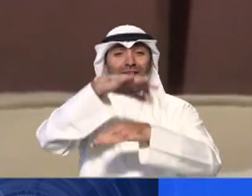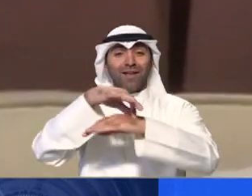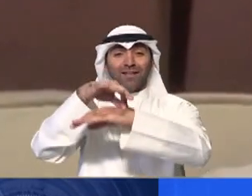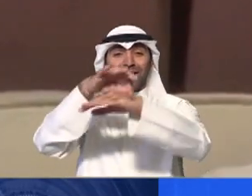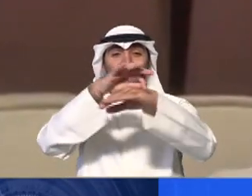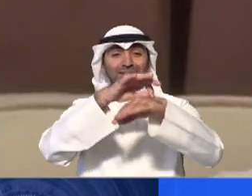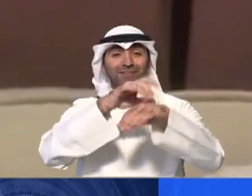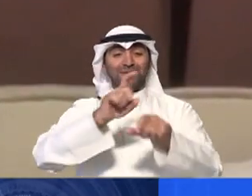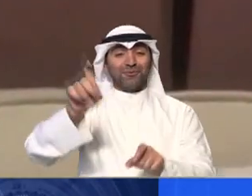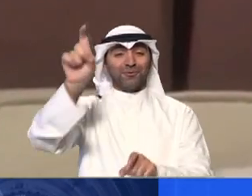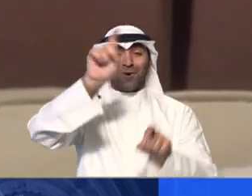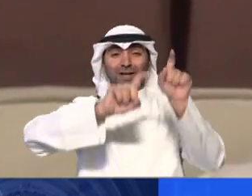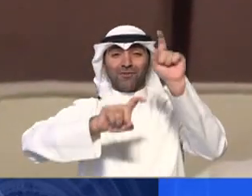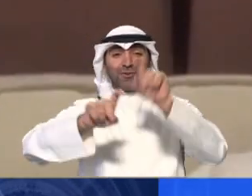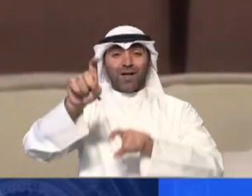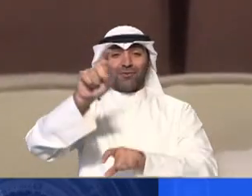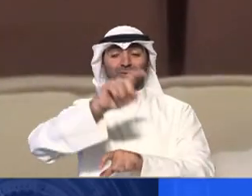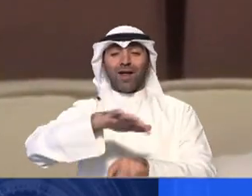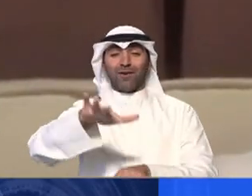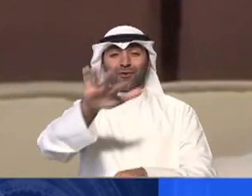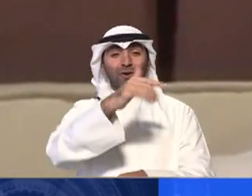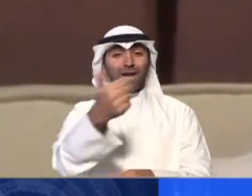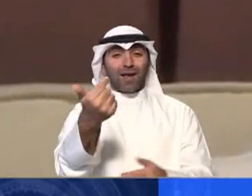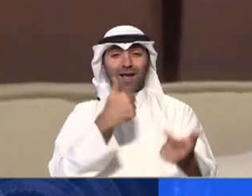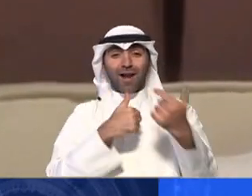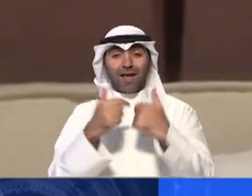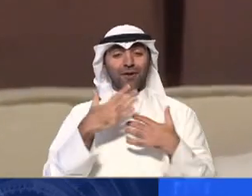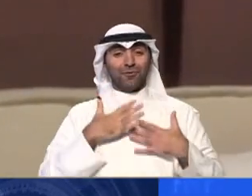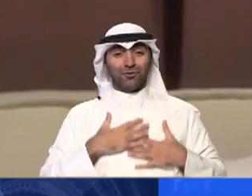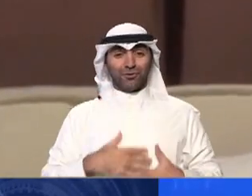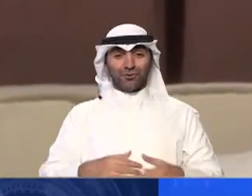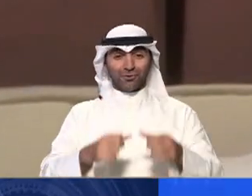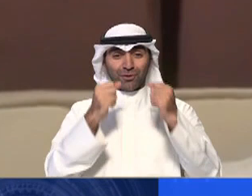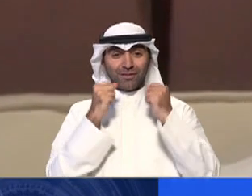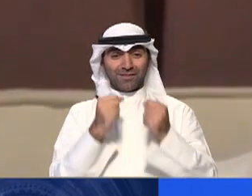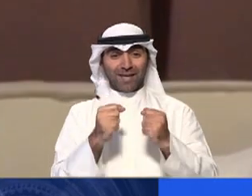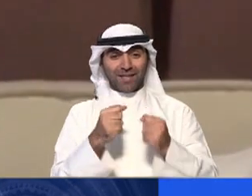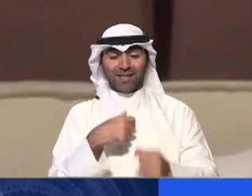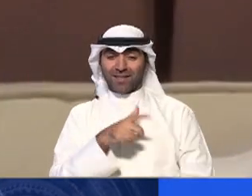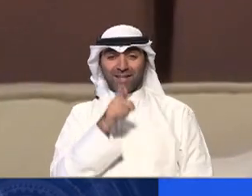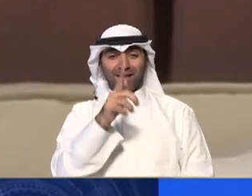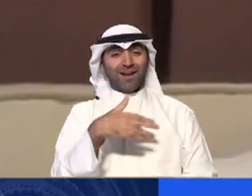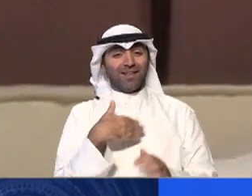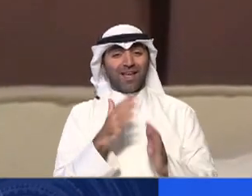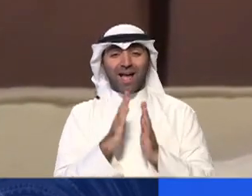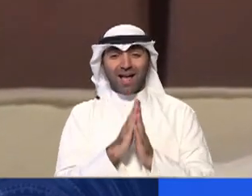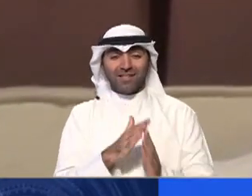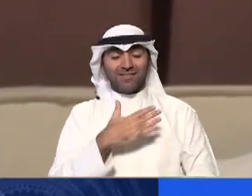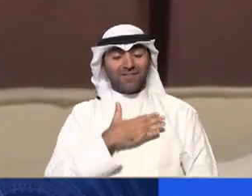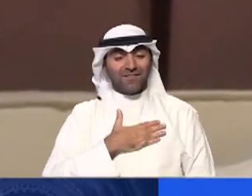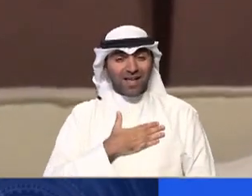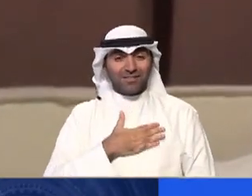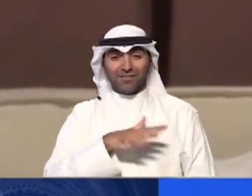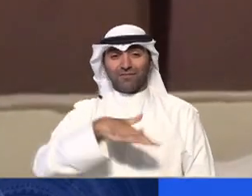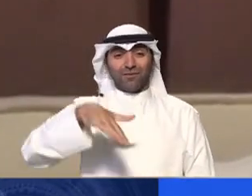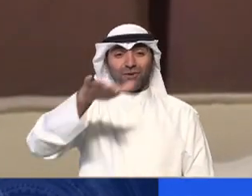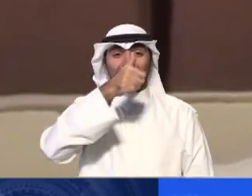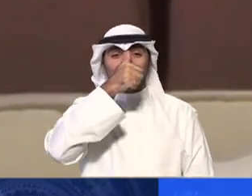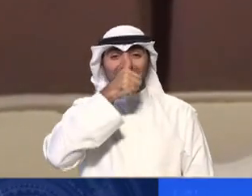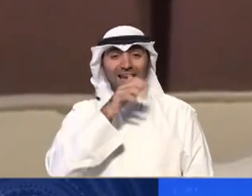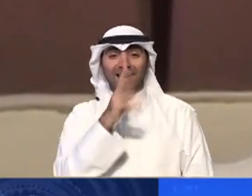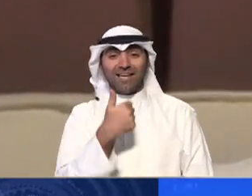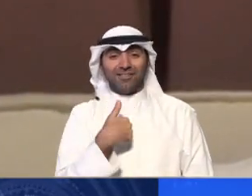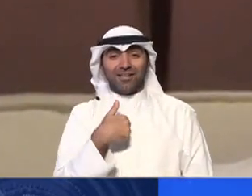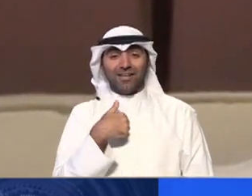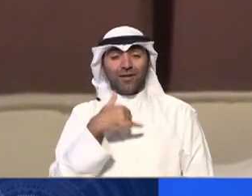مسج، والعذر والسموح حق اللي ما قدر. أمانة الحمد لله أنا اليوم صحتي